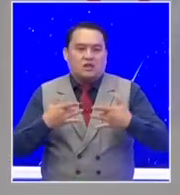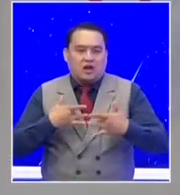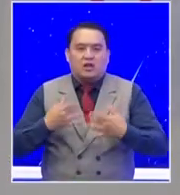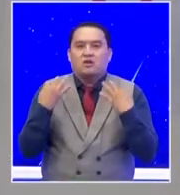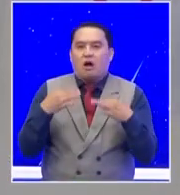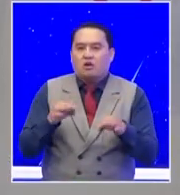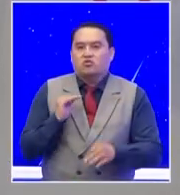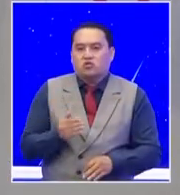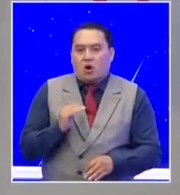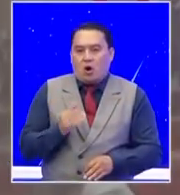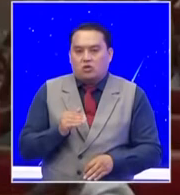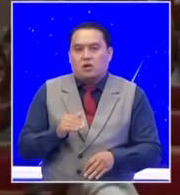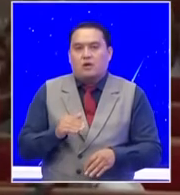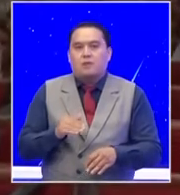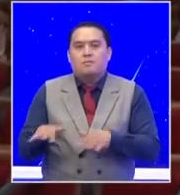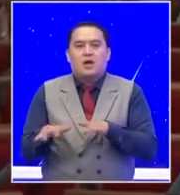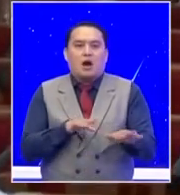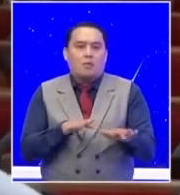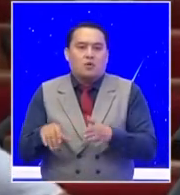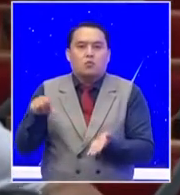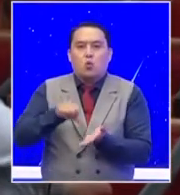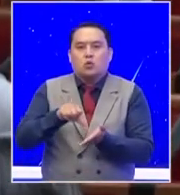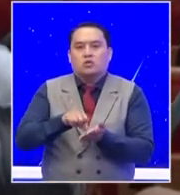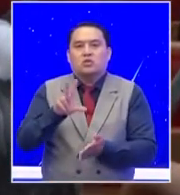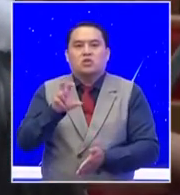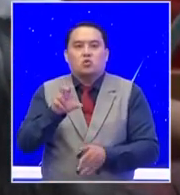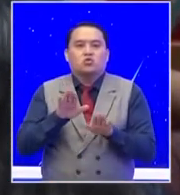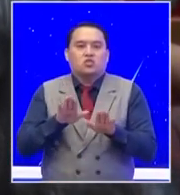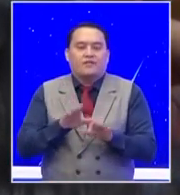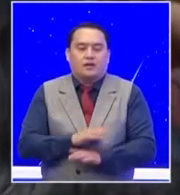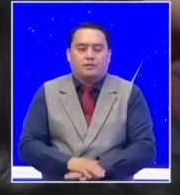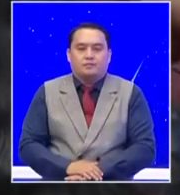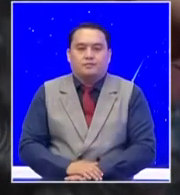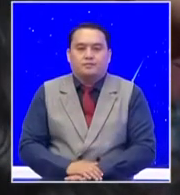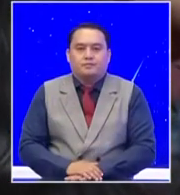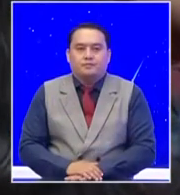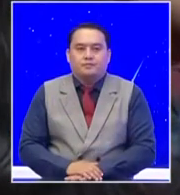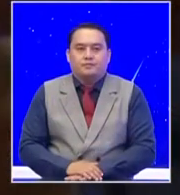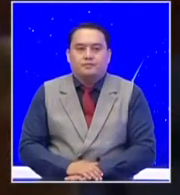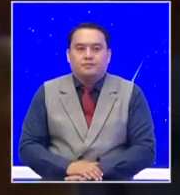разрешены частные и публичные мероприятия с участием не более 300 человек.